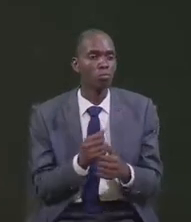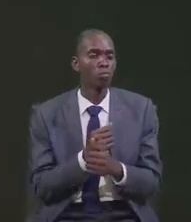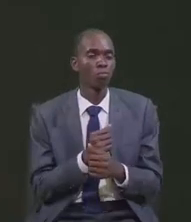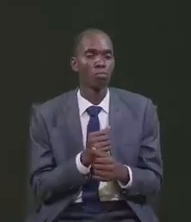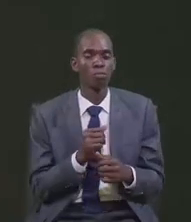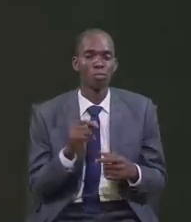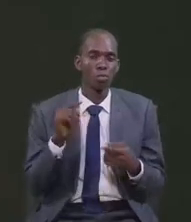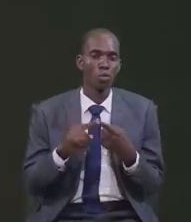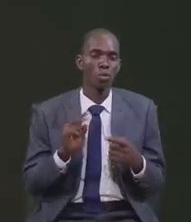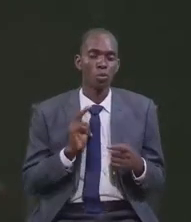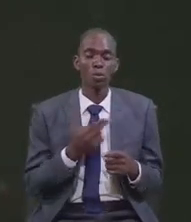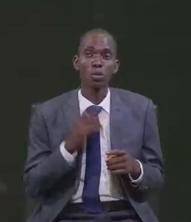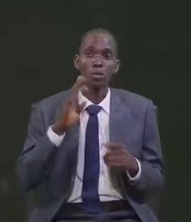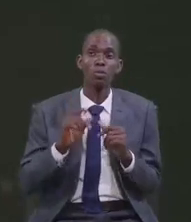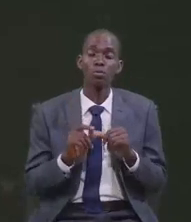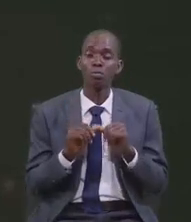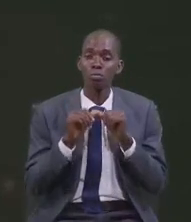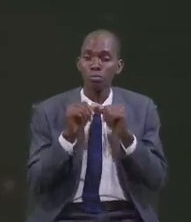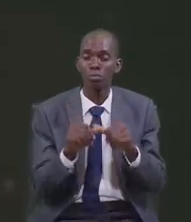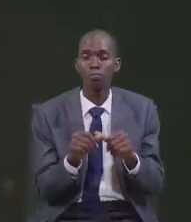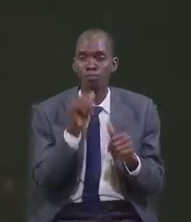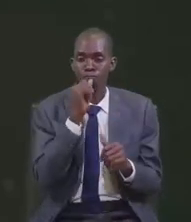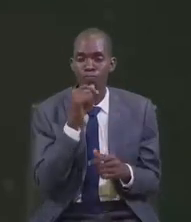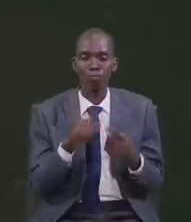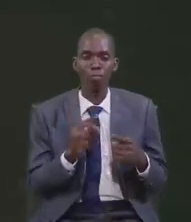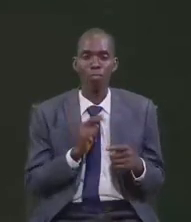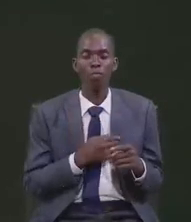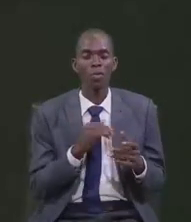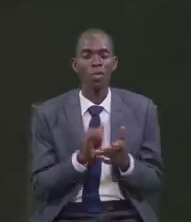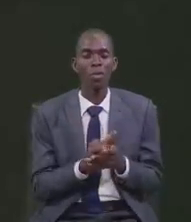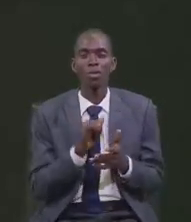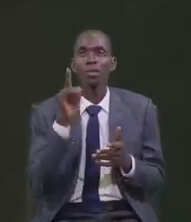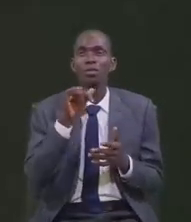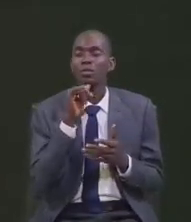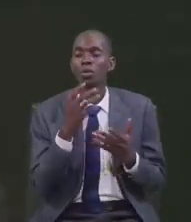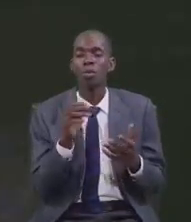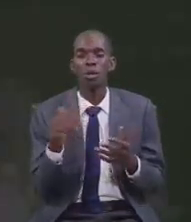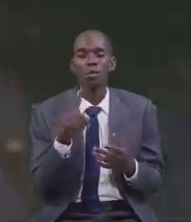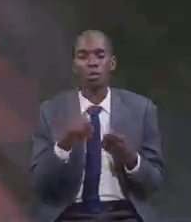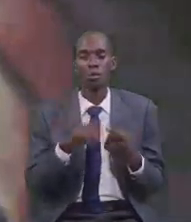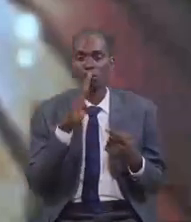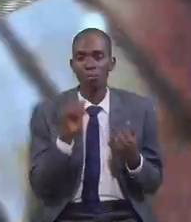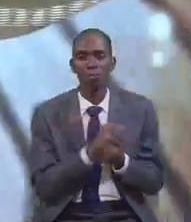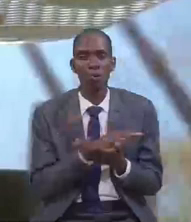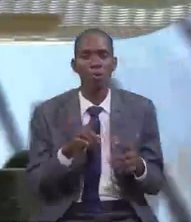qu'aucun périsse, mais voulant que tous arrivent à la repentance.